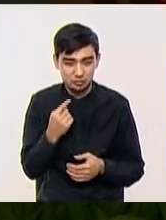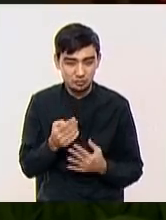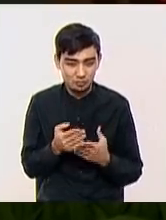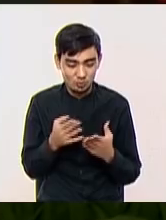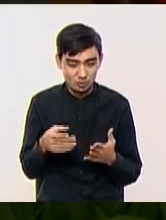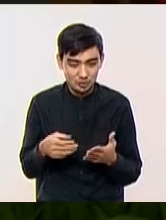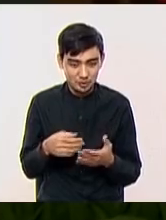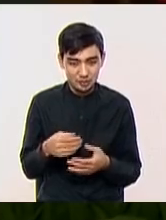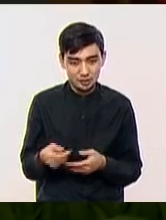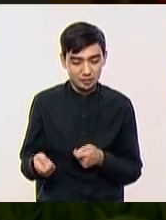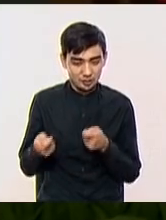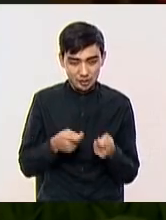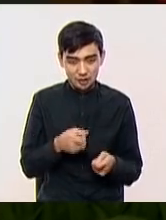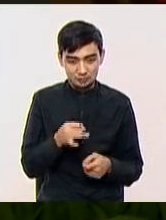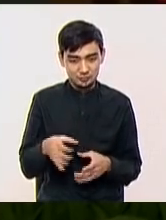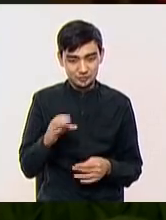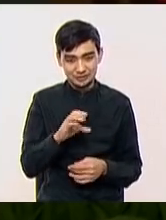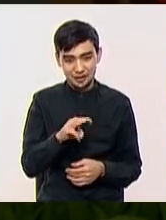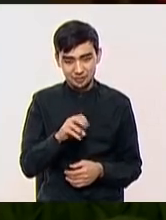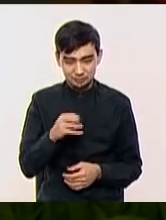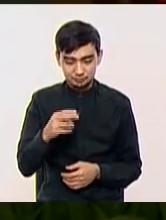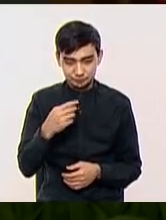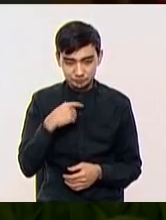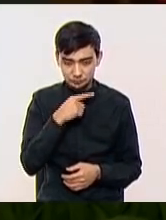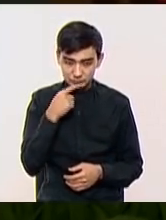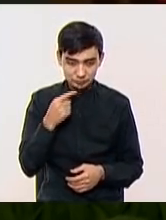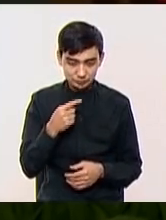Барлығына сол стандартын орысша меню береміз.